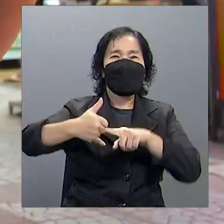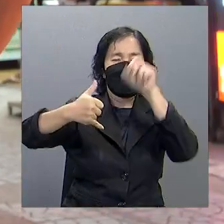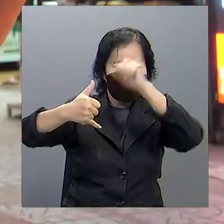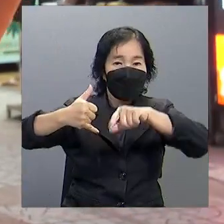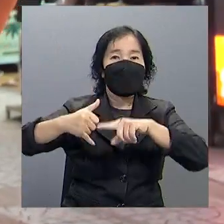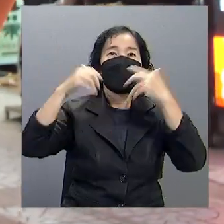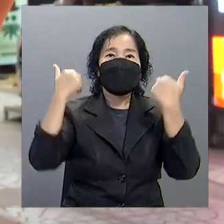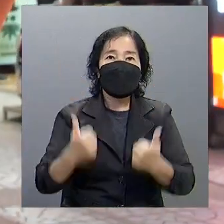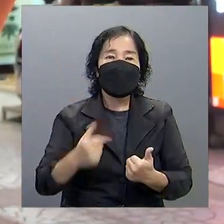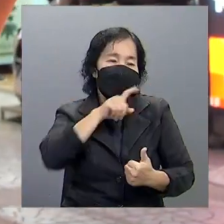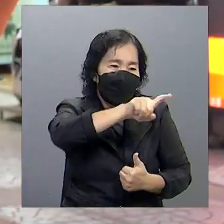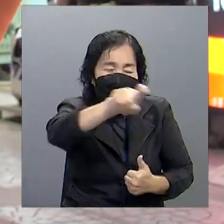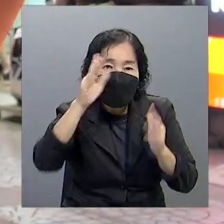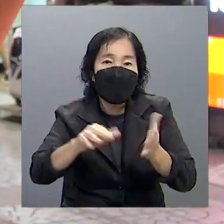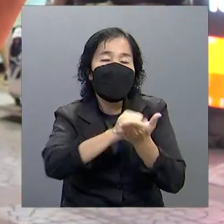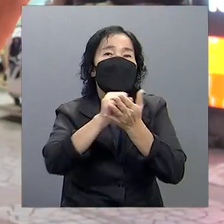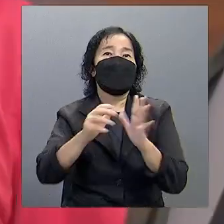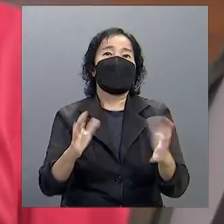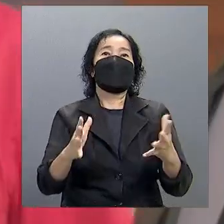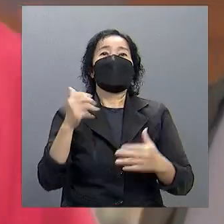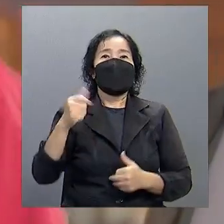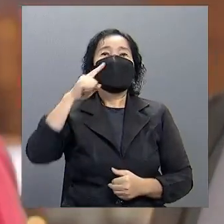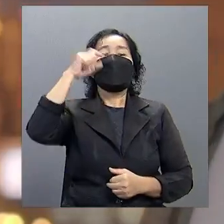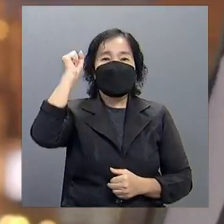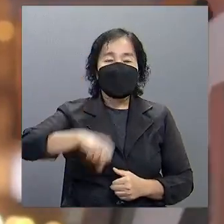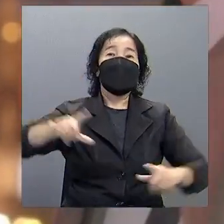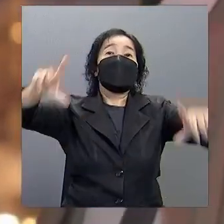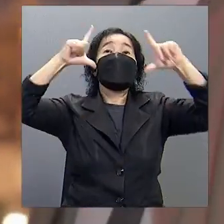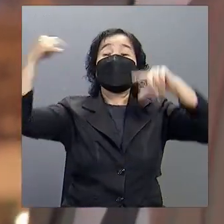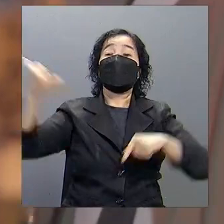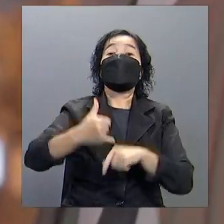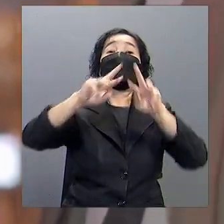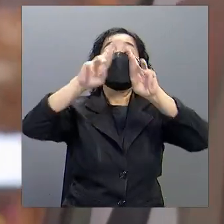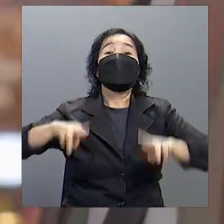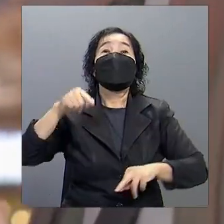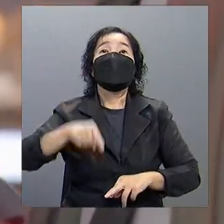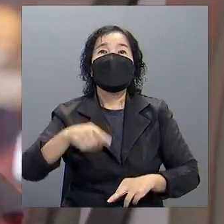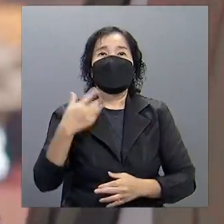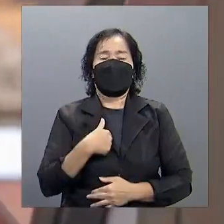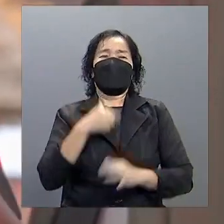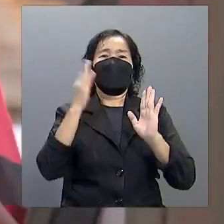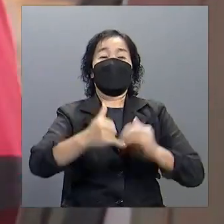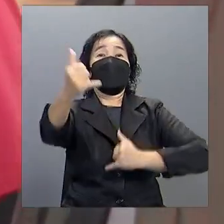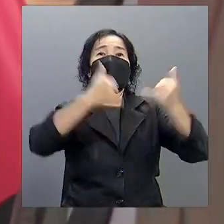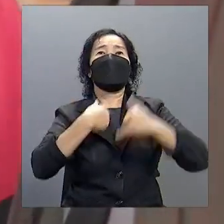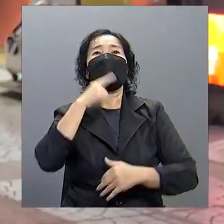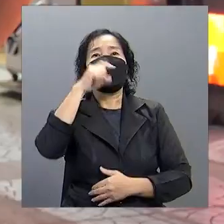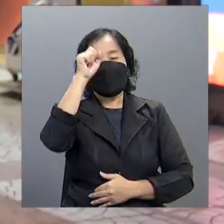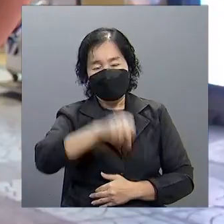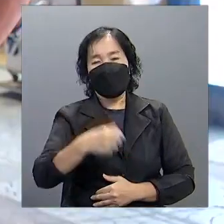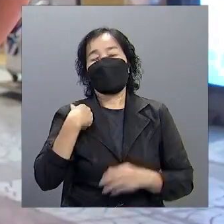เนี่ยชายคนนี้ได้มาเที่ยวที่ร้านพอสาธารณสุขมาบอกเราก็มีการป้องกัน ทำยังไงพี